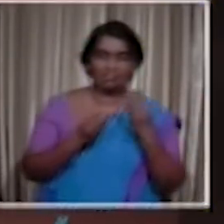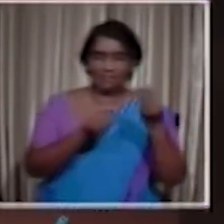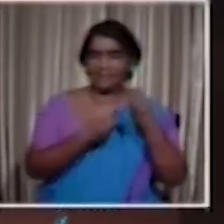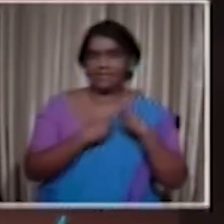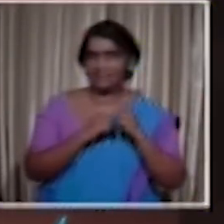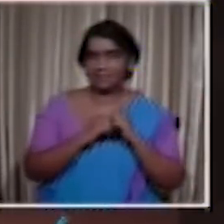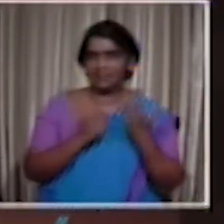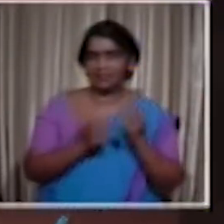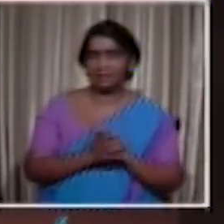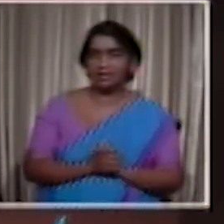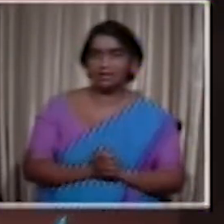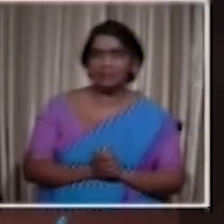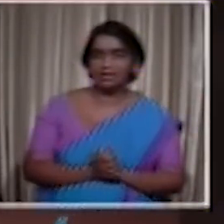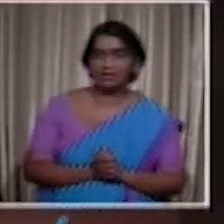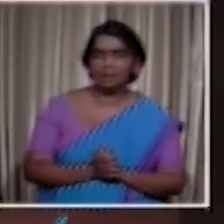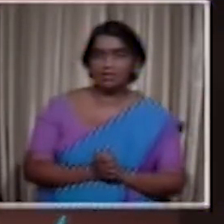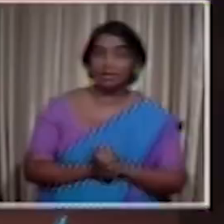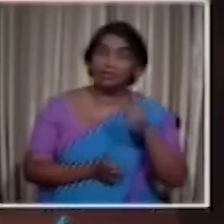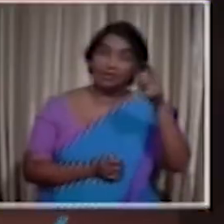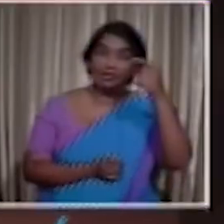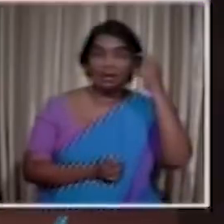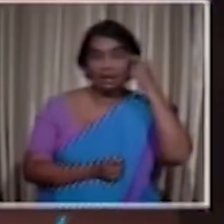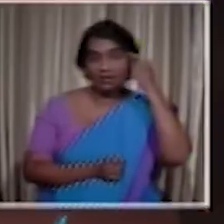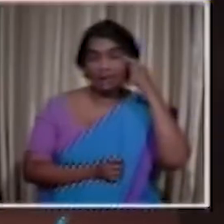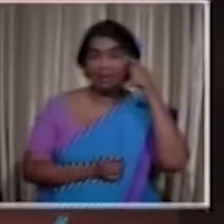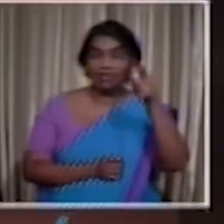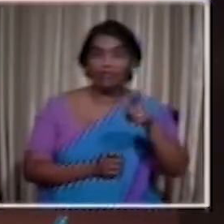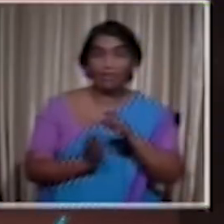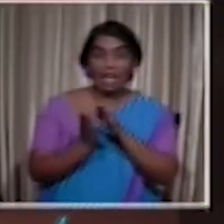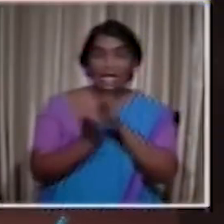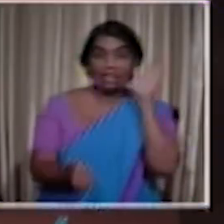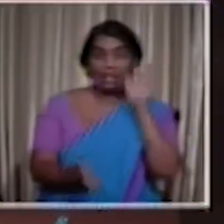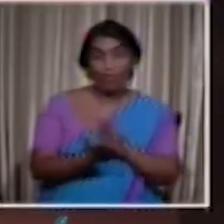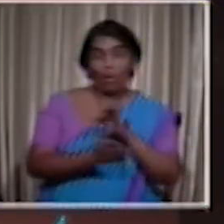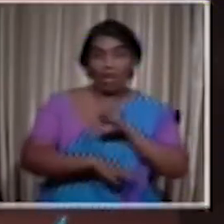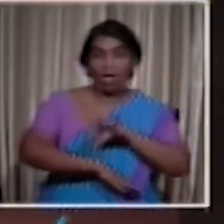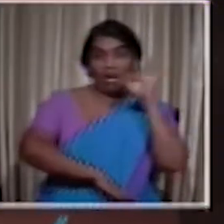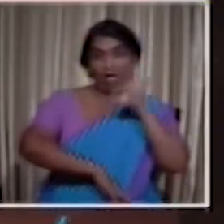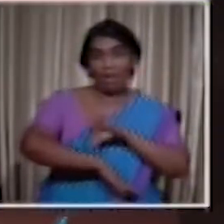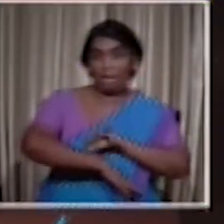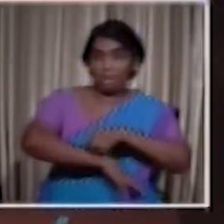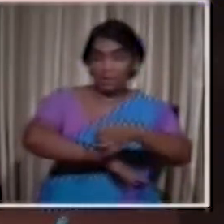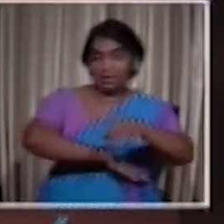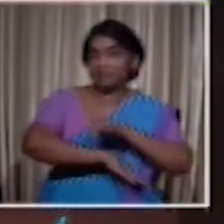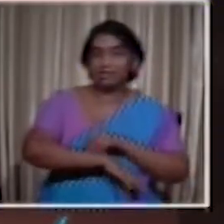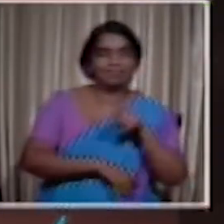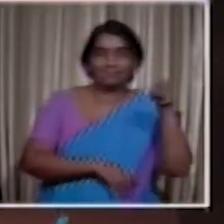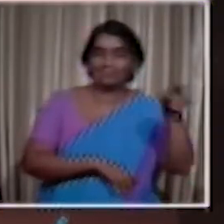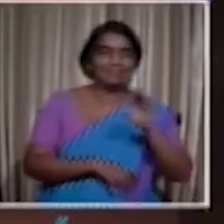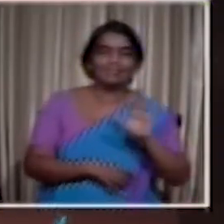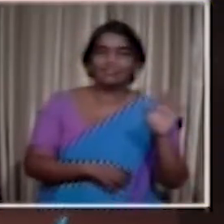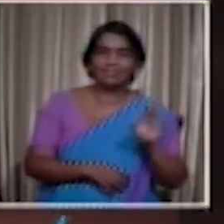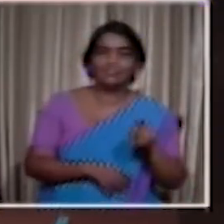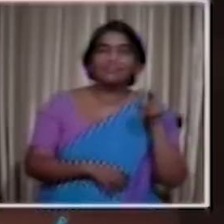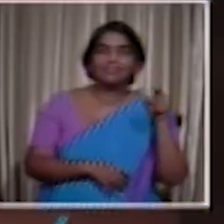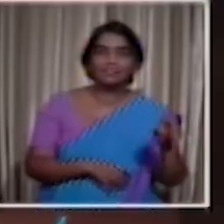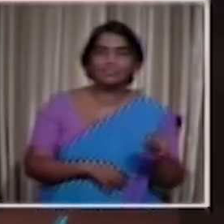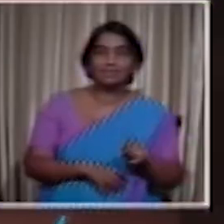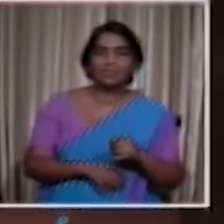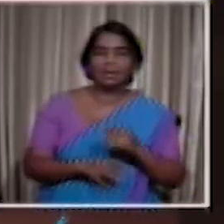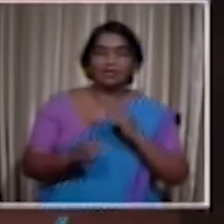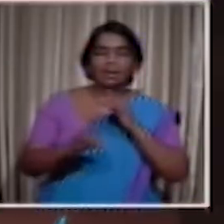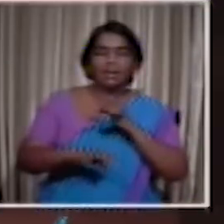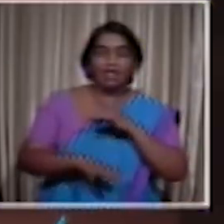දන්නවද? එතුමා හිතන් ඉන්නවා එතුමාට හොඳ කිඹුල් හමක් තියෙනවා කියලා. කිඹුල්ලමක් නෙමෙයි තියෙන්නේ. එතුමන සංවේදනයේ